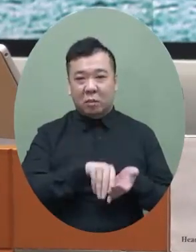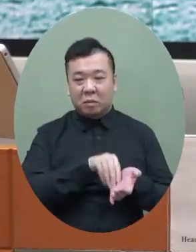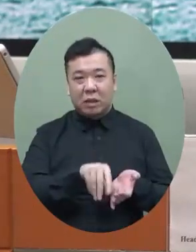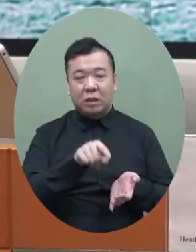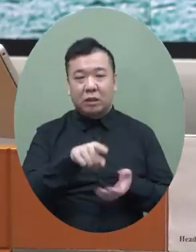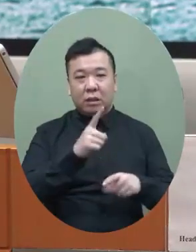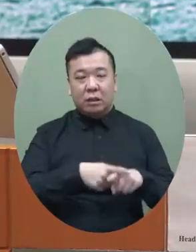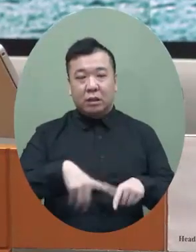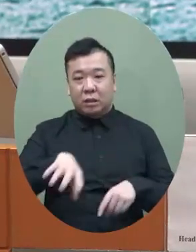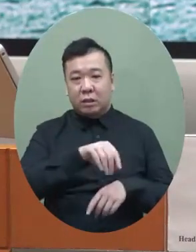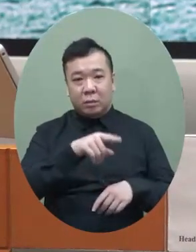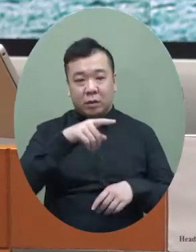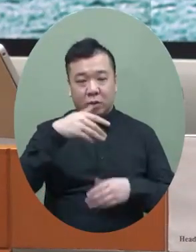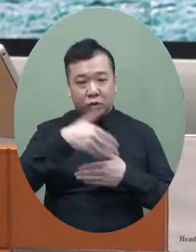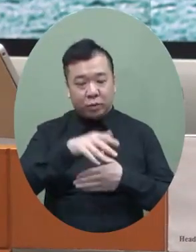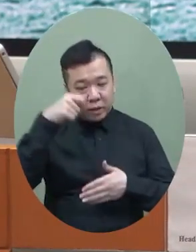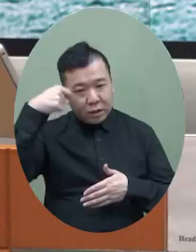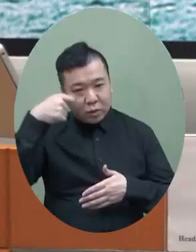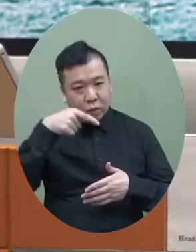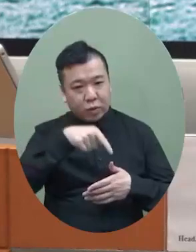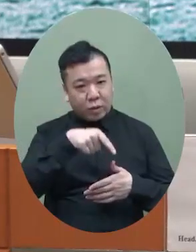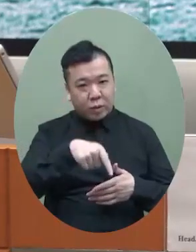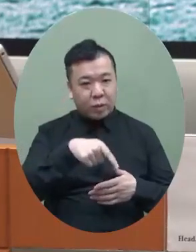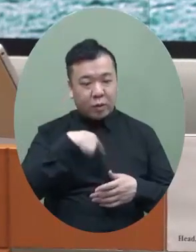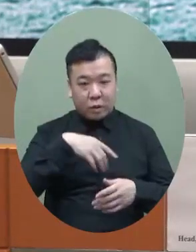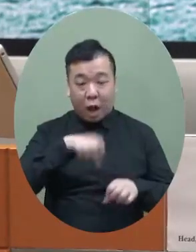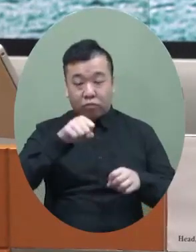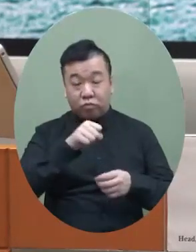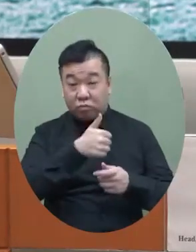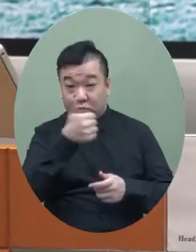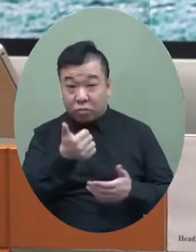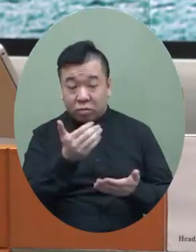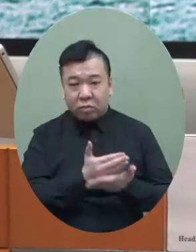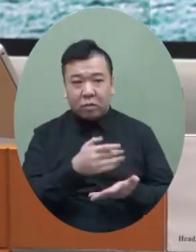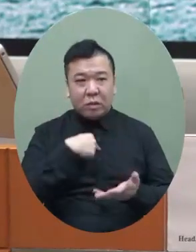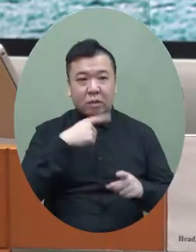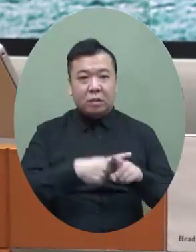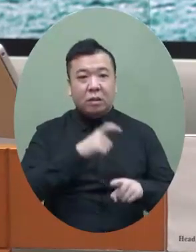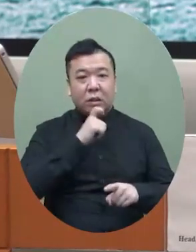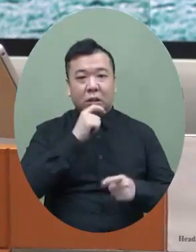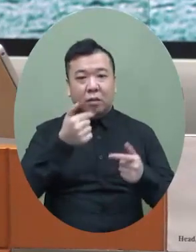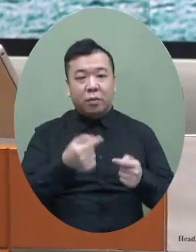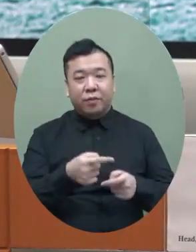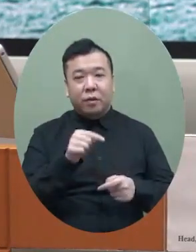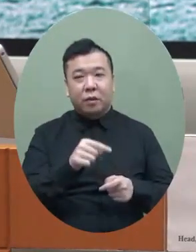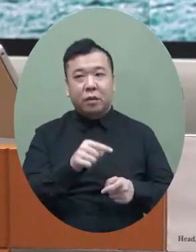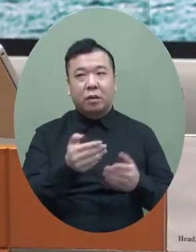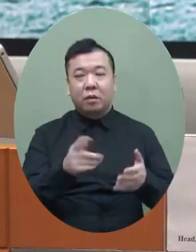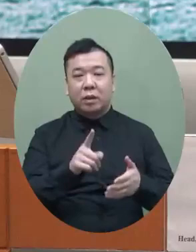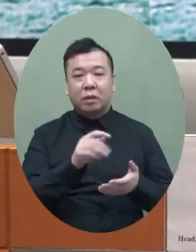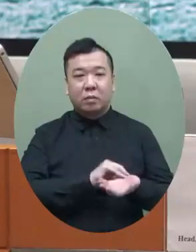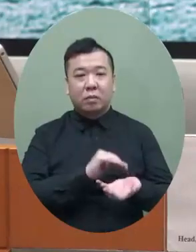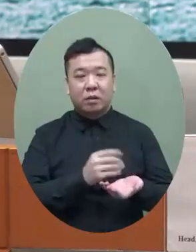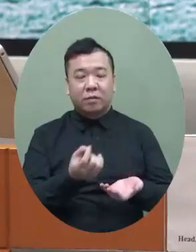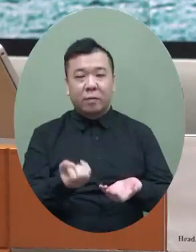竟係咪所有社區嘅個案都喺我哋掌握之中，因為有一啲個案仲係可能發病冇去